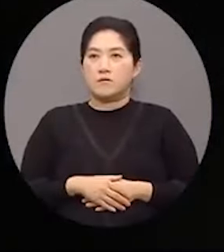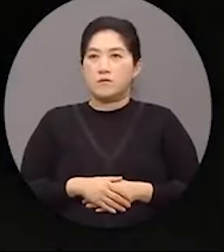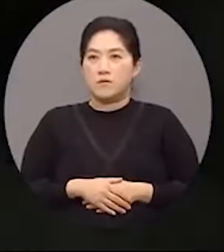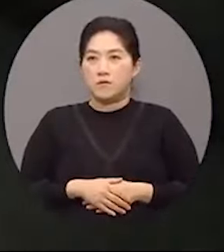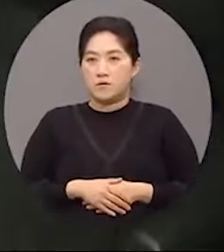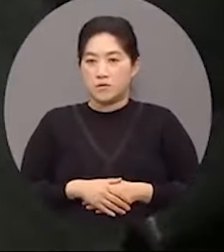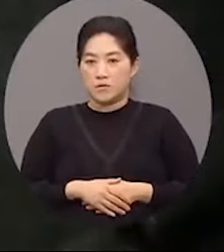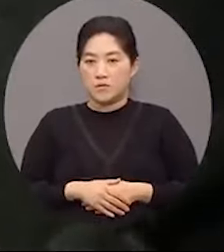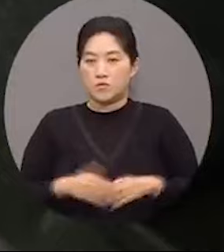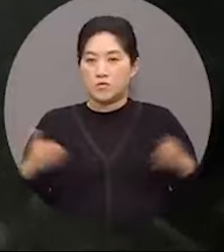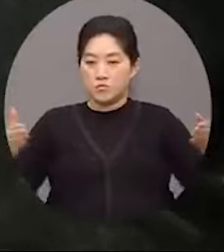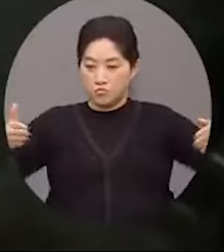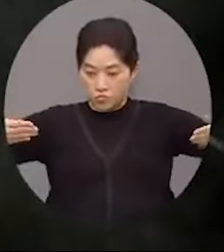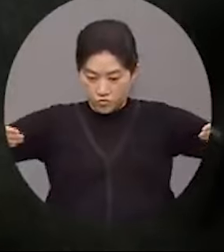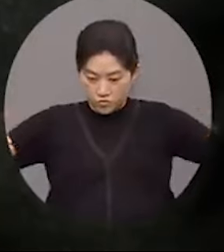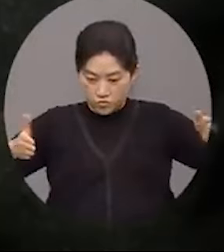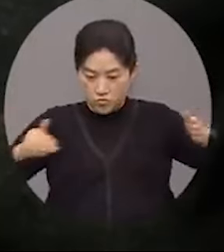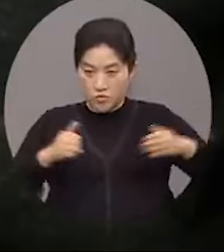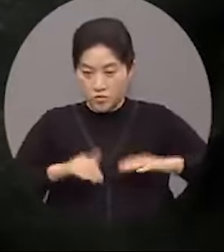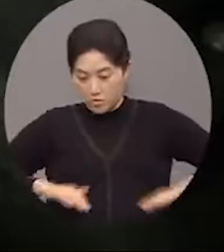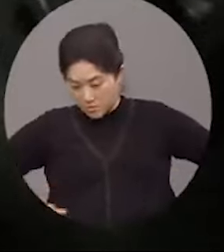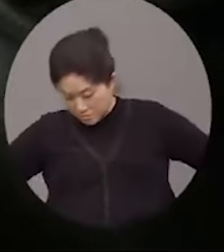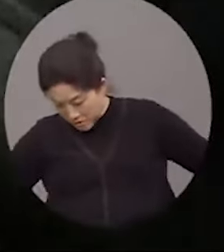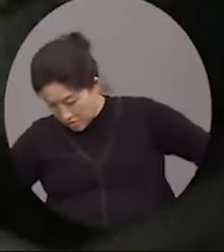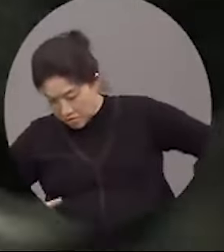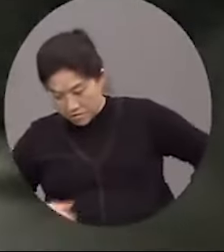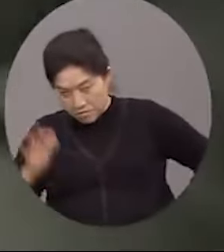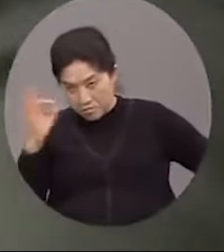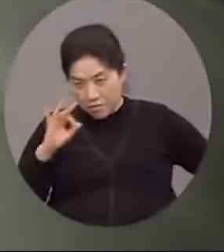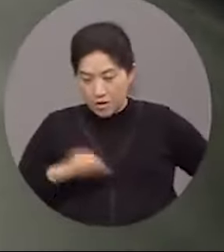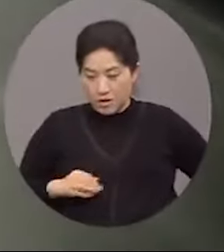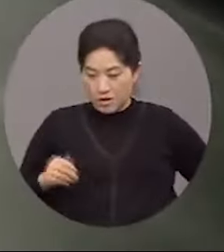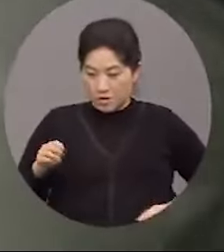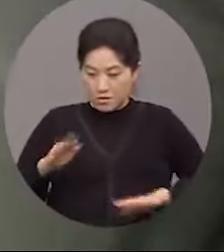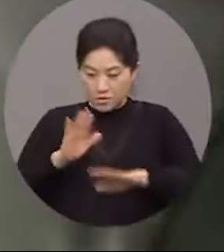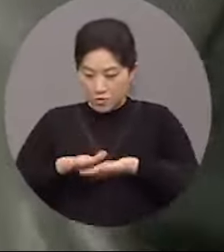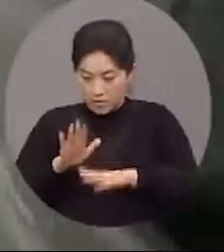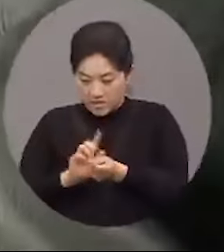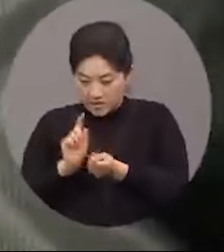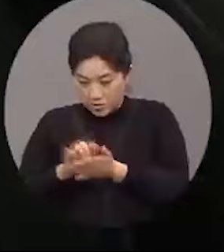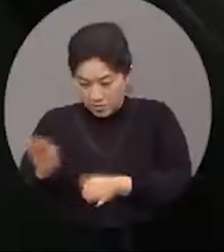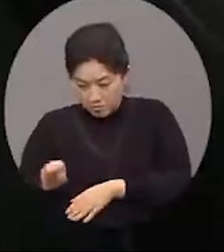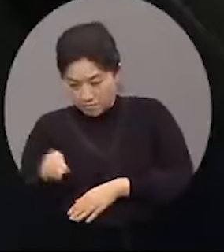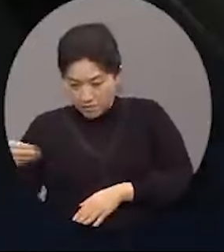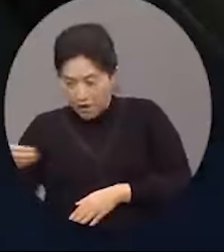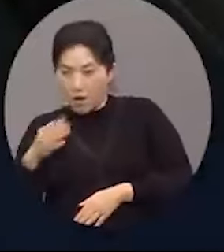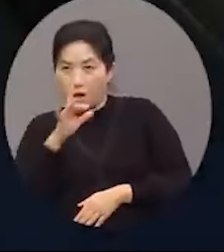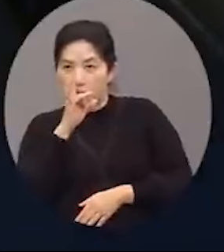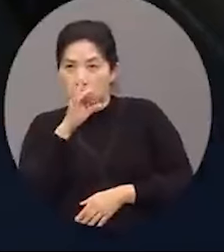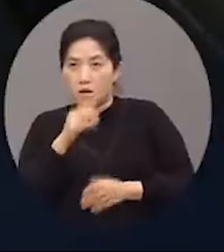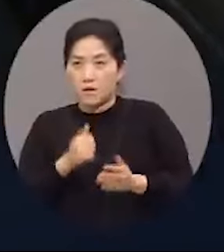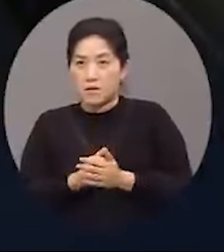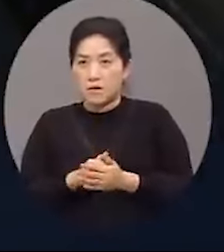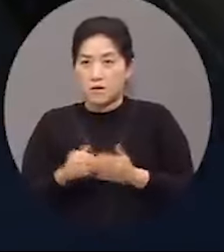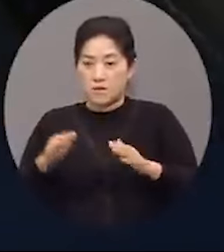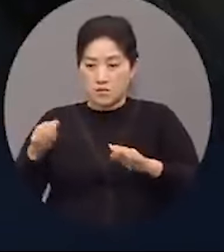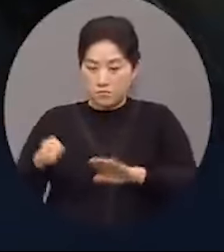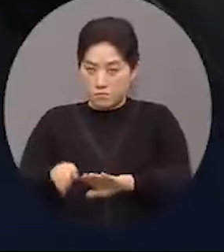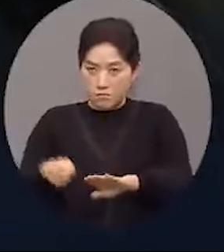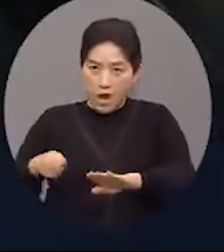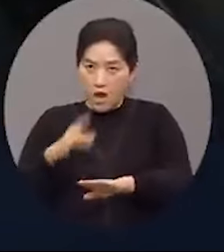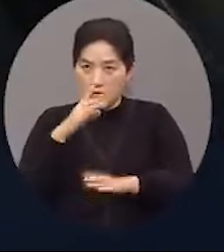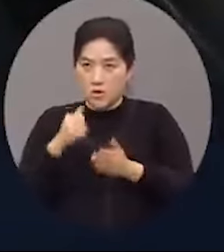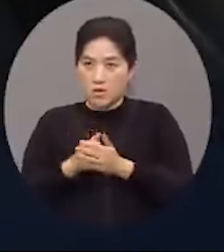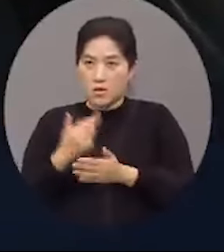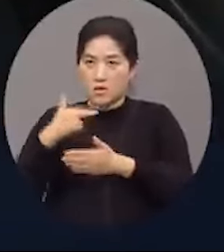문에도 차량 바닥에도 구석구석을 찾아봤지만 보이지 않았습니다. 문이 안 열릴 경우에는 뭐